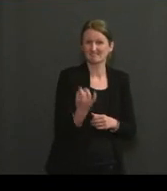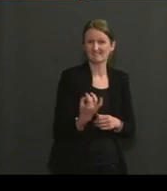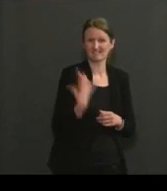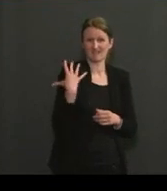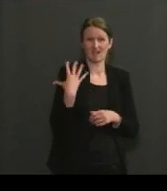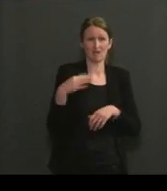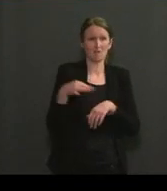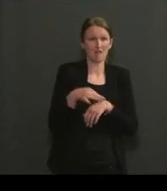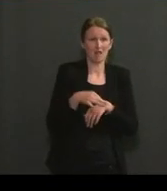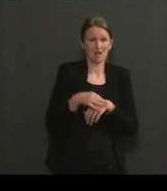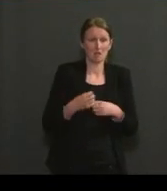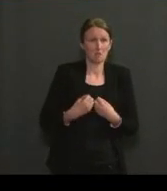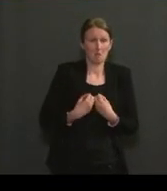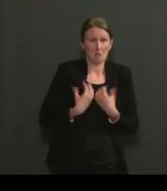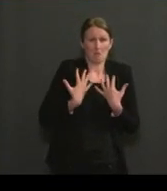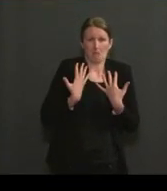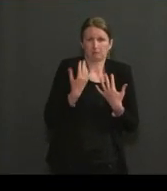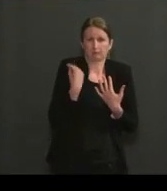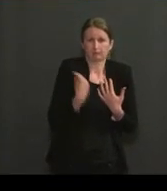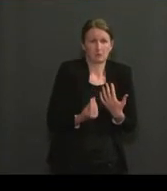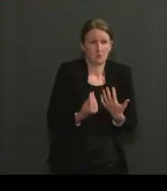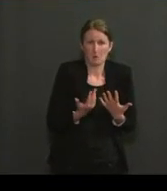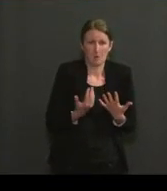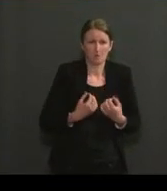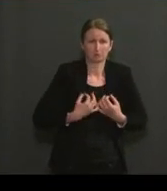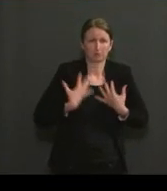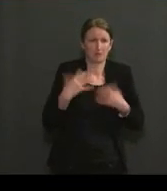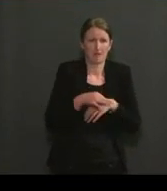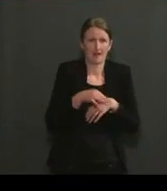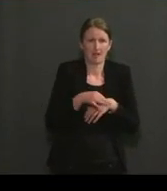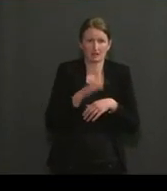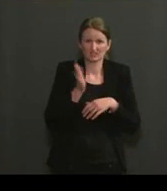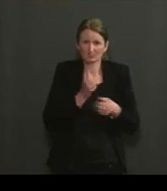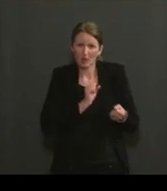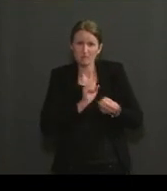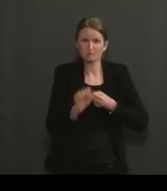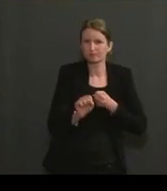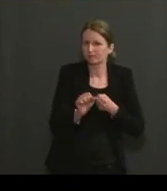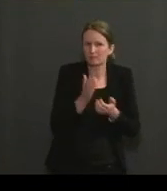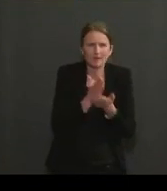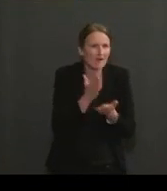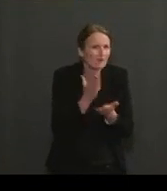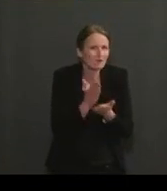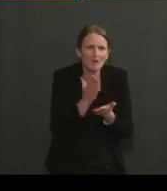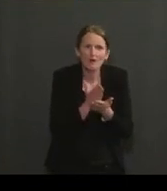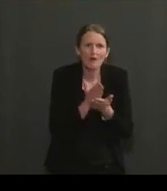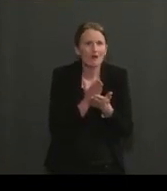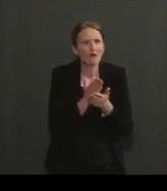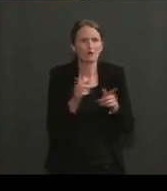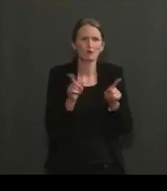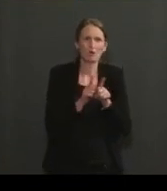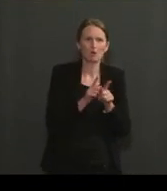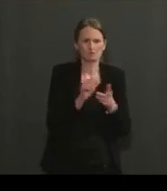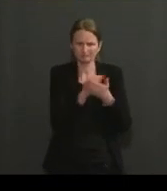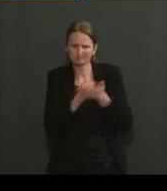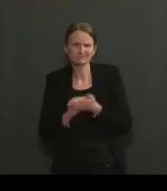anticorps. Vous êtes probablement dans les premiers jours de l'infection et votre système immunitaire n'a pas encore eu le temps de réagir. Un test